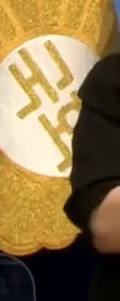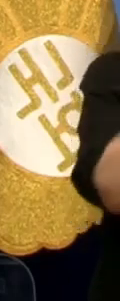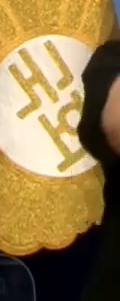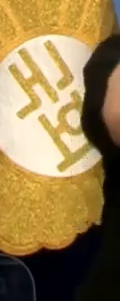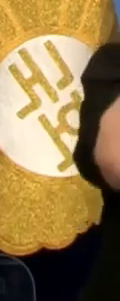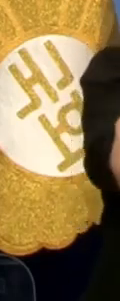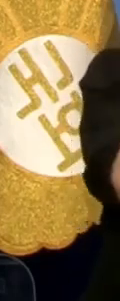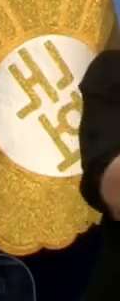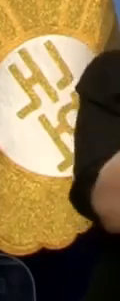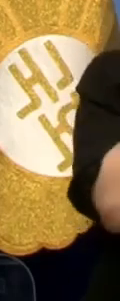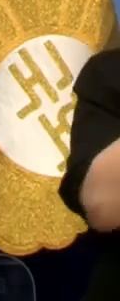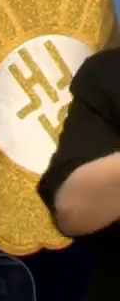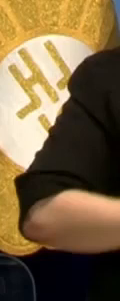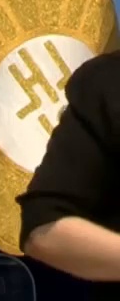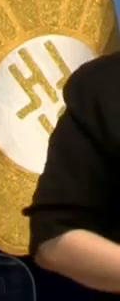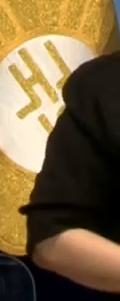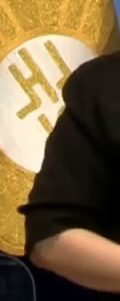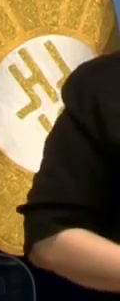될 것입니다.